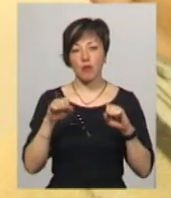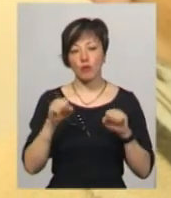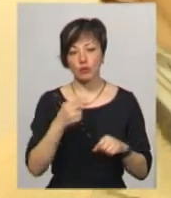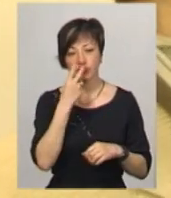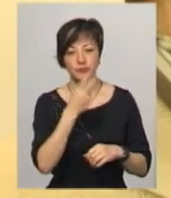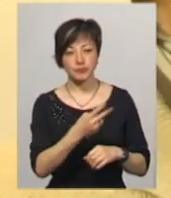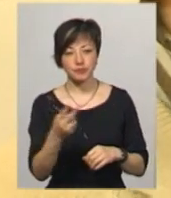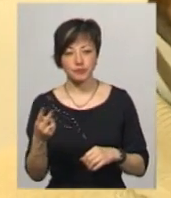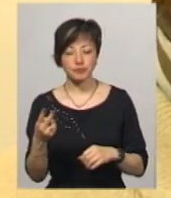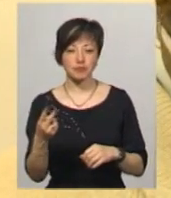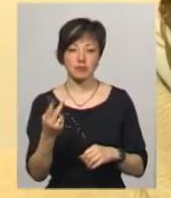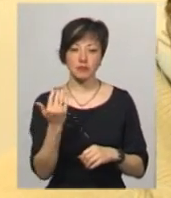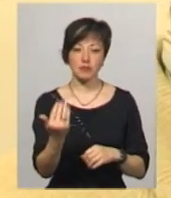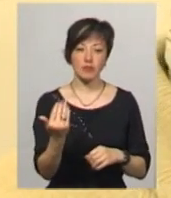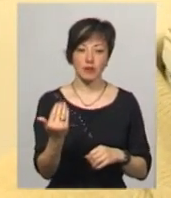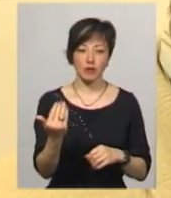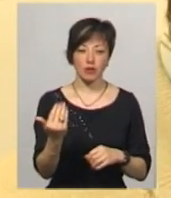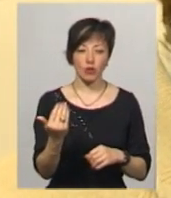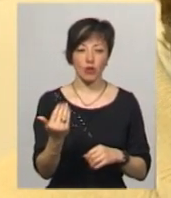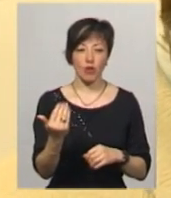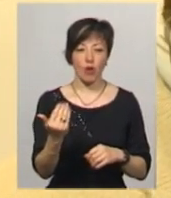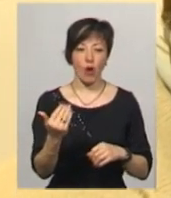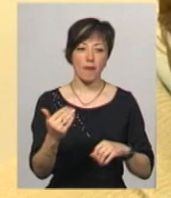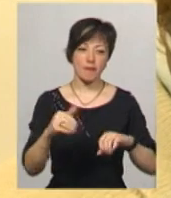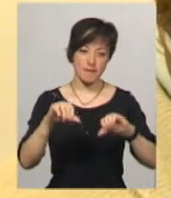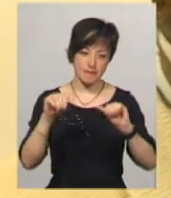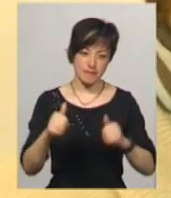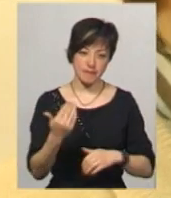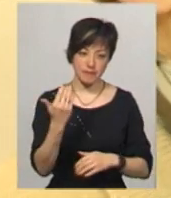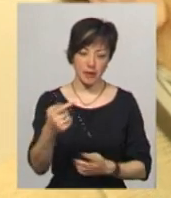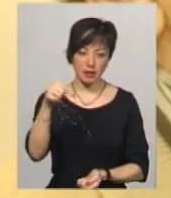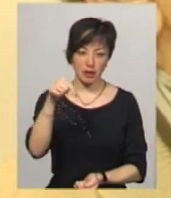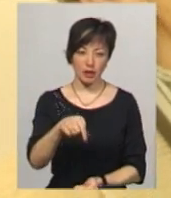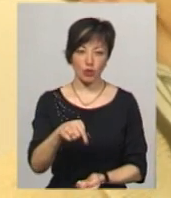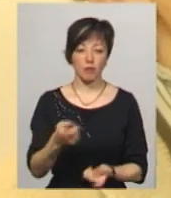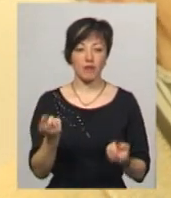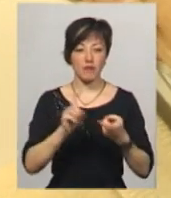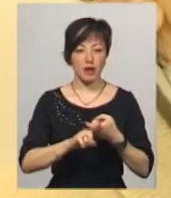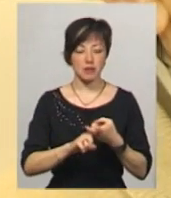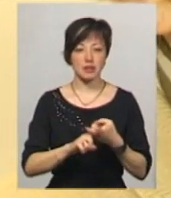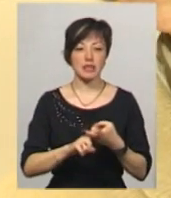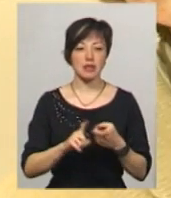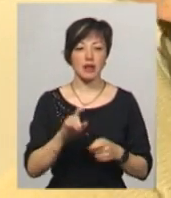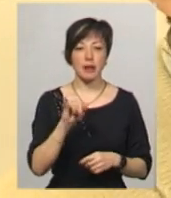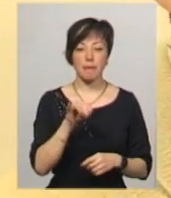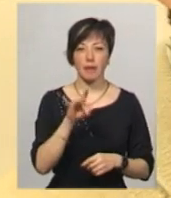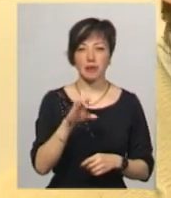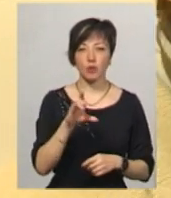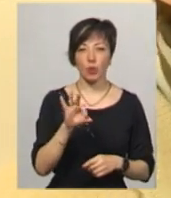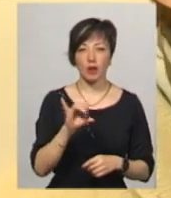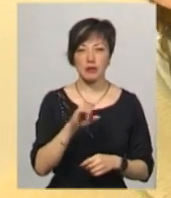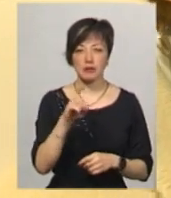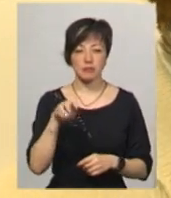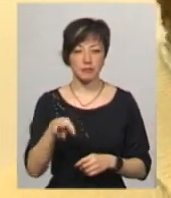простежити його манеру, яка, ну, пов'язана з імпресіонізмом, тому що,